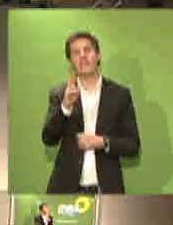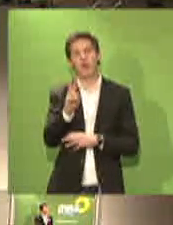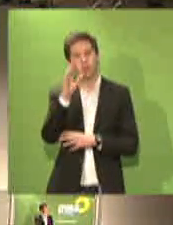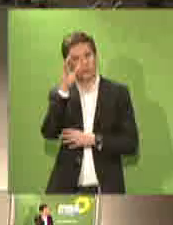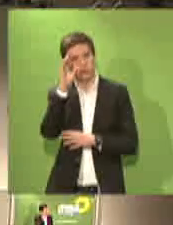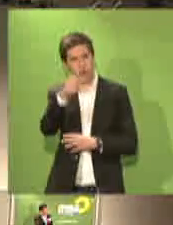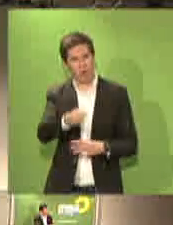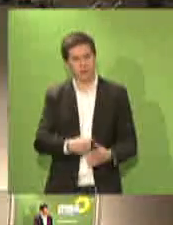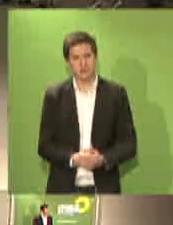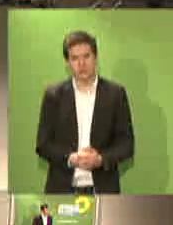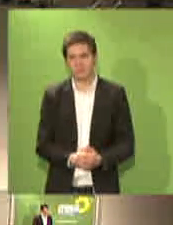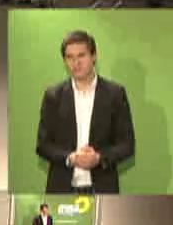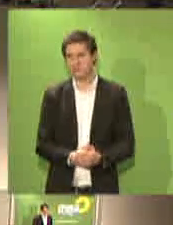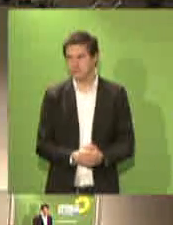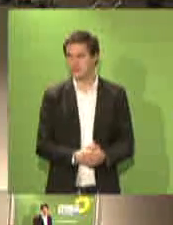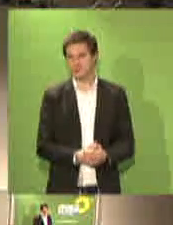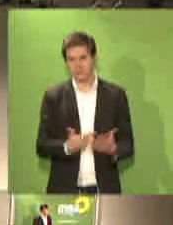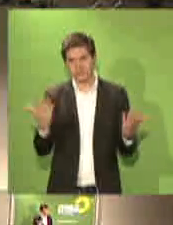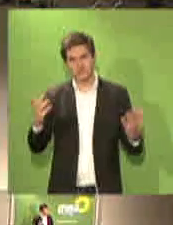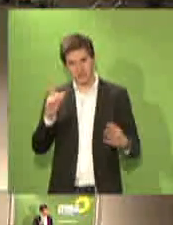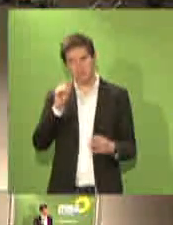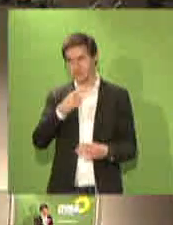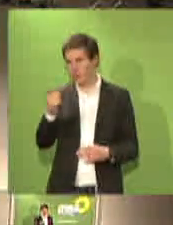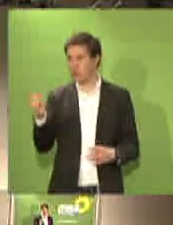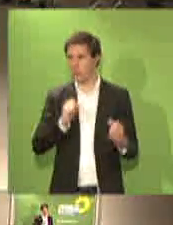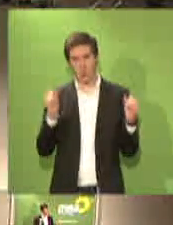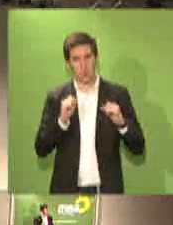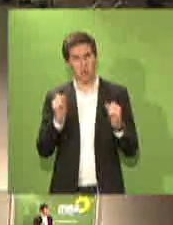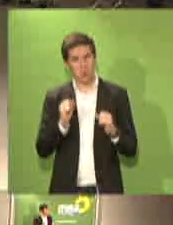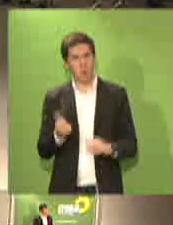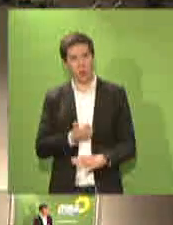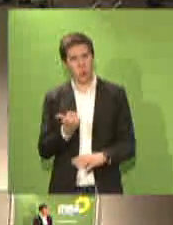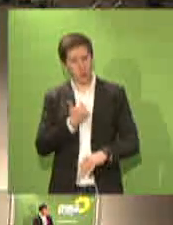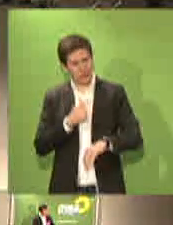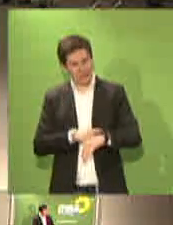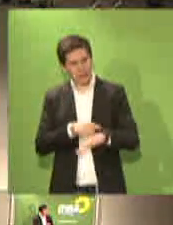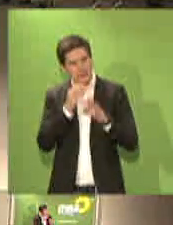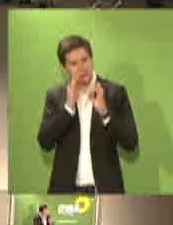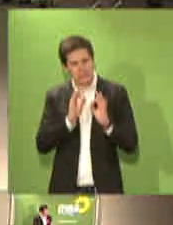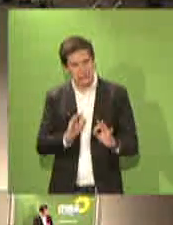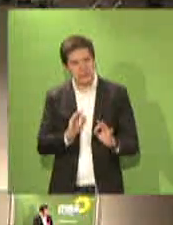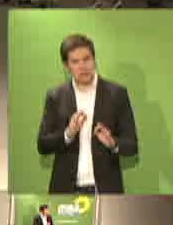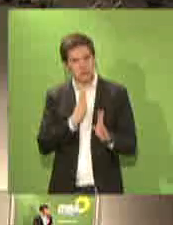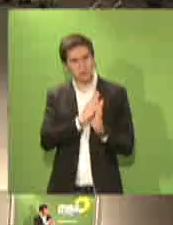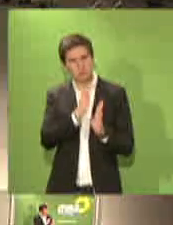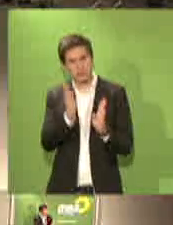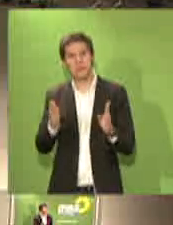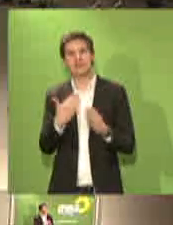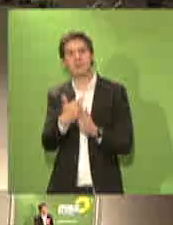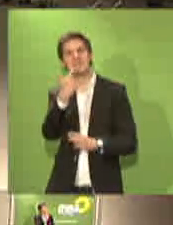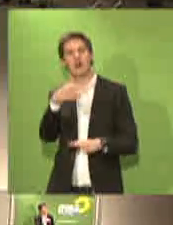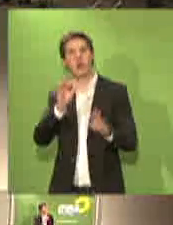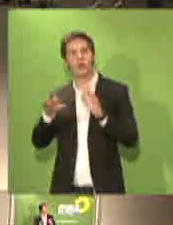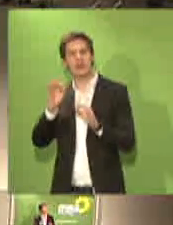ja so lieb und nett. Und weil ihr alle so ganz genau auf die Zeit achtet, ja, haben wir noch mal zwei Leute gelost. Das sind Karen Halt auf der Heide,